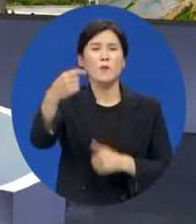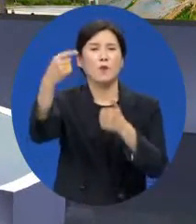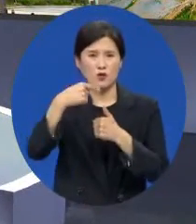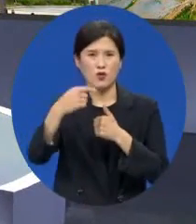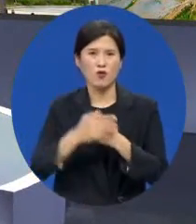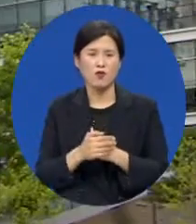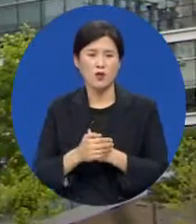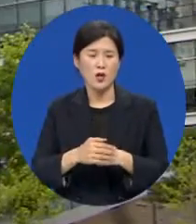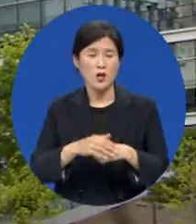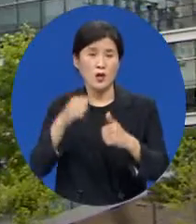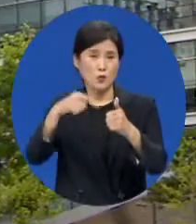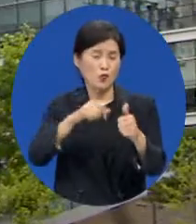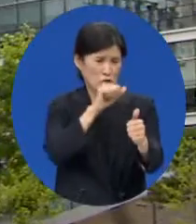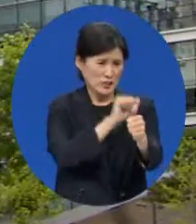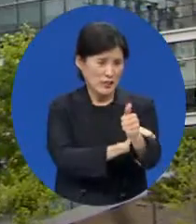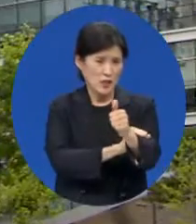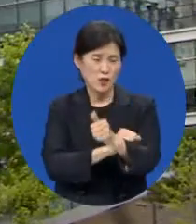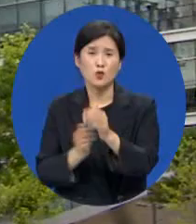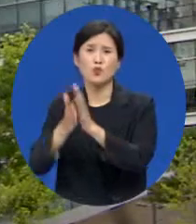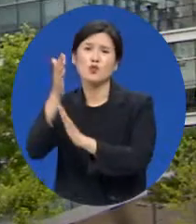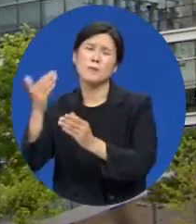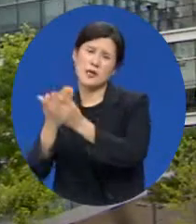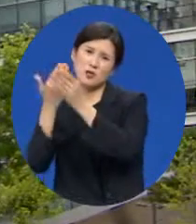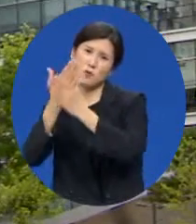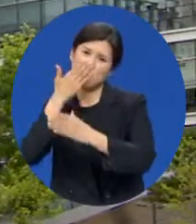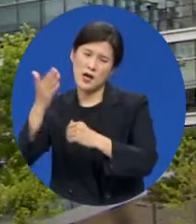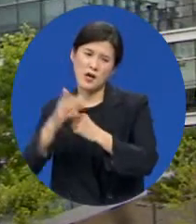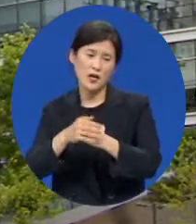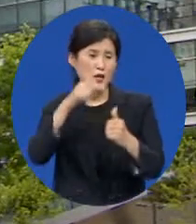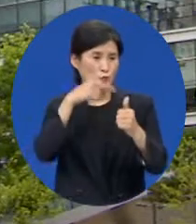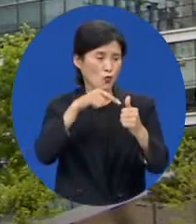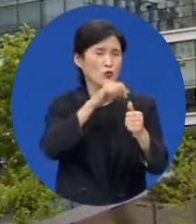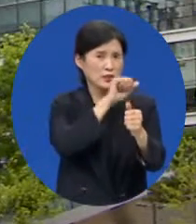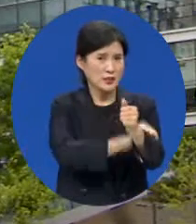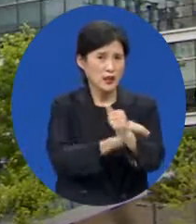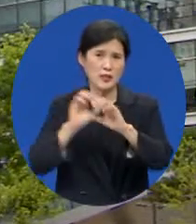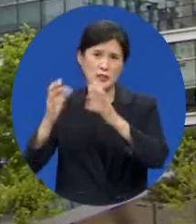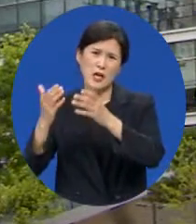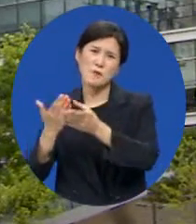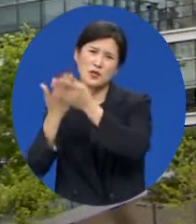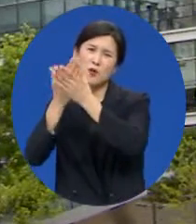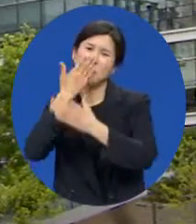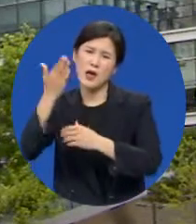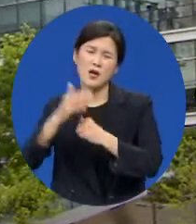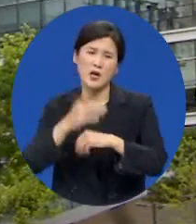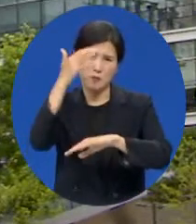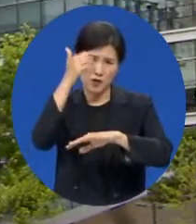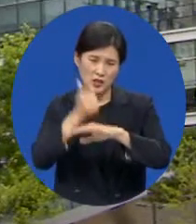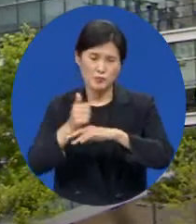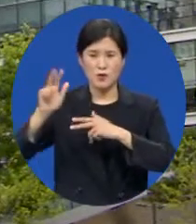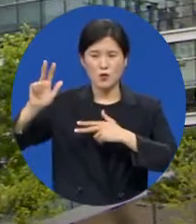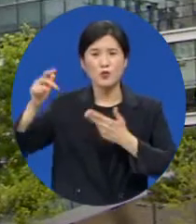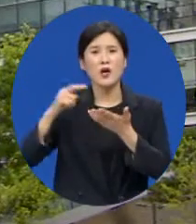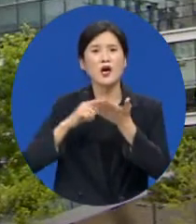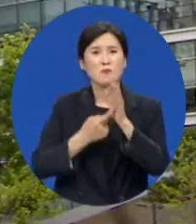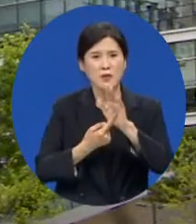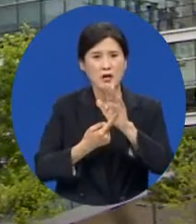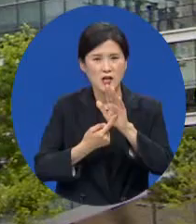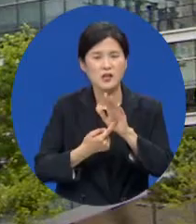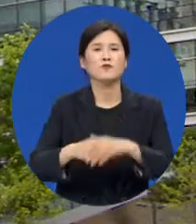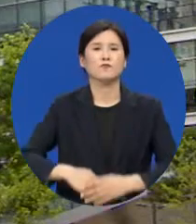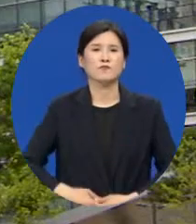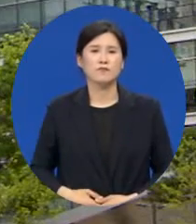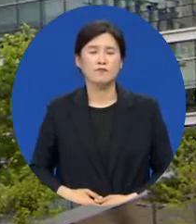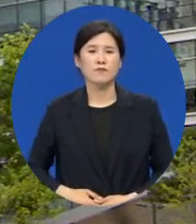시민여러분 교육이 살아야 도시가 삽니다 교육이 살아야 나라가 3이라 마지막으로 최초의 주요 공약에